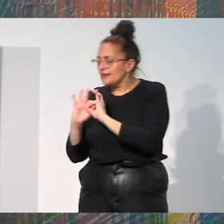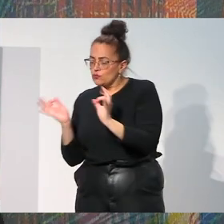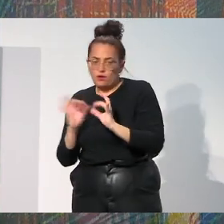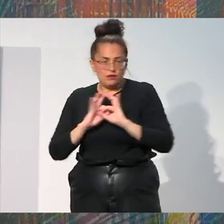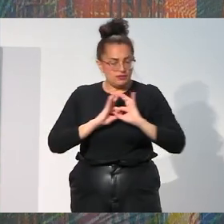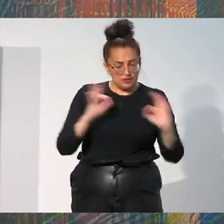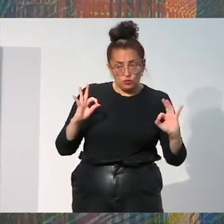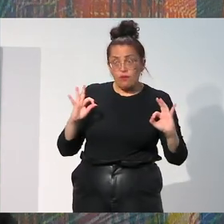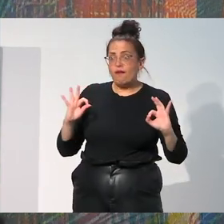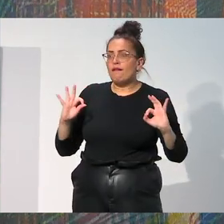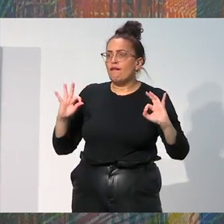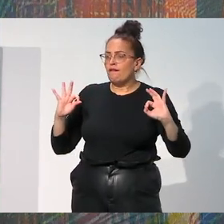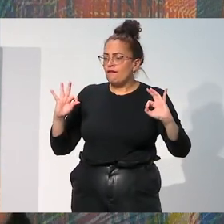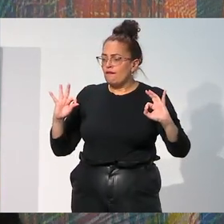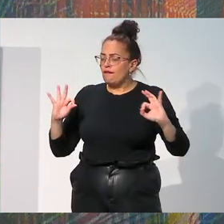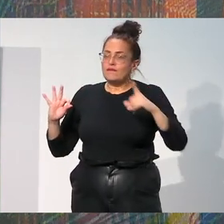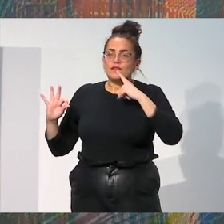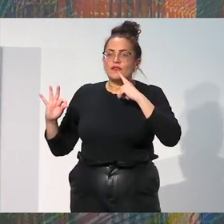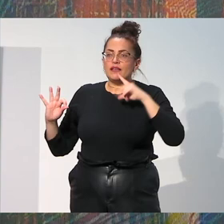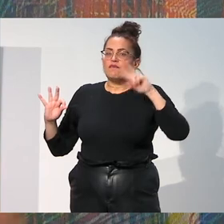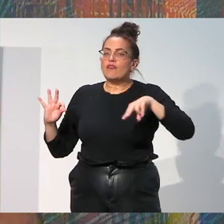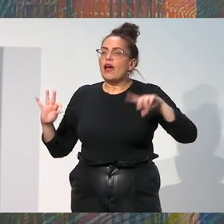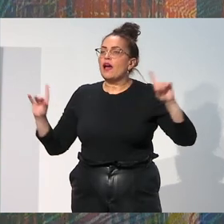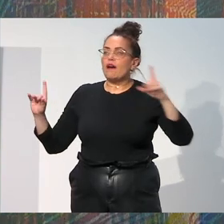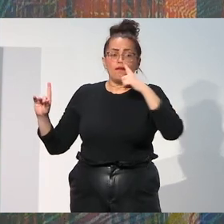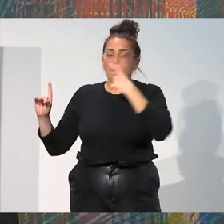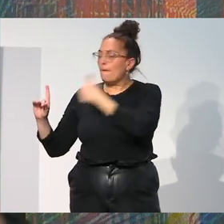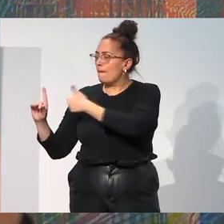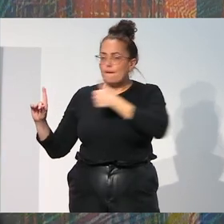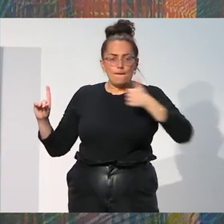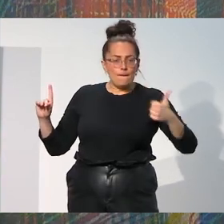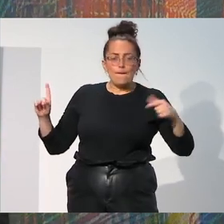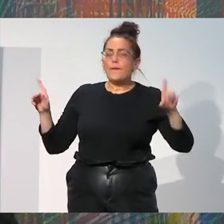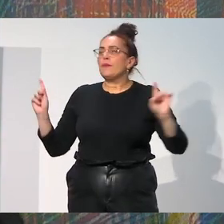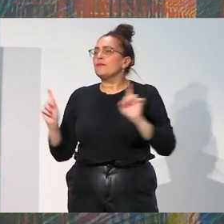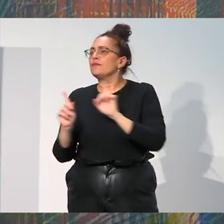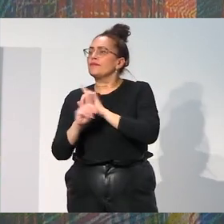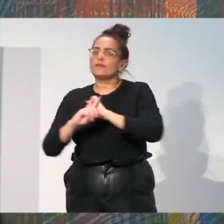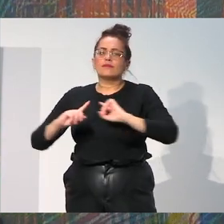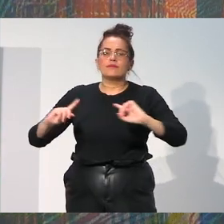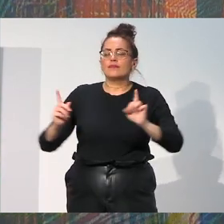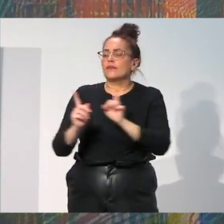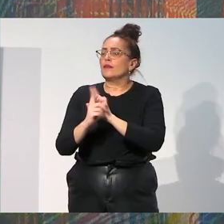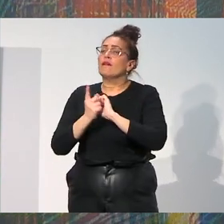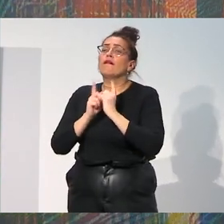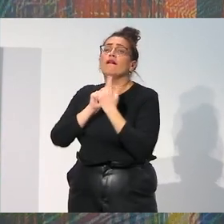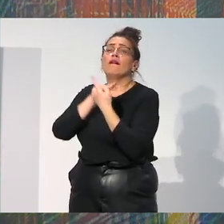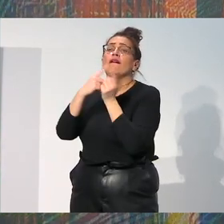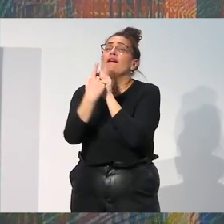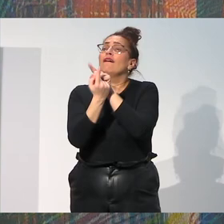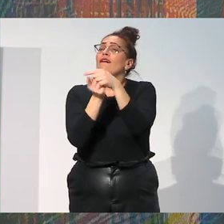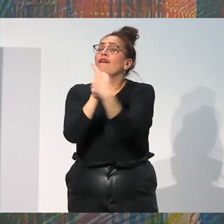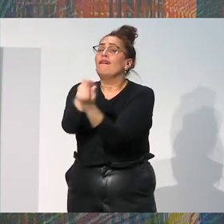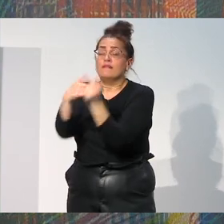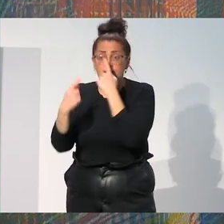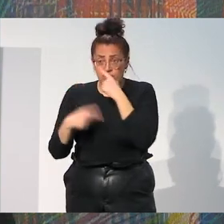force de devenir un ballet dans lequel tout le monde se sent bien et tourne de manière harmonieusement, finit par les enivrer aussi, parce que ça marche,